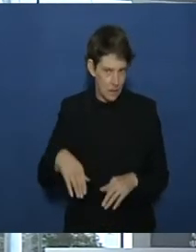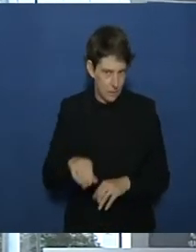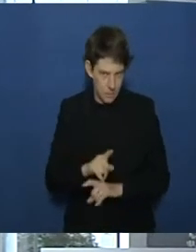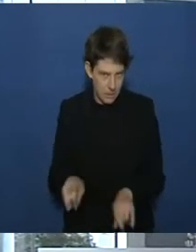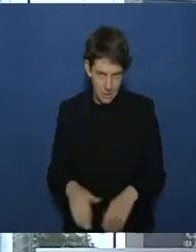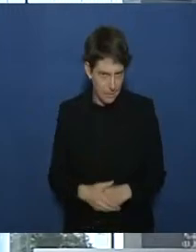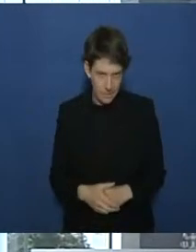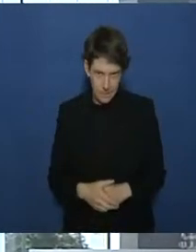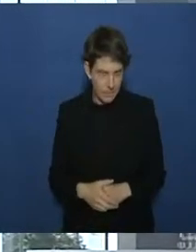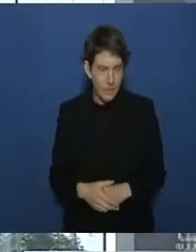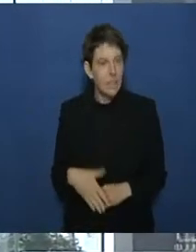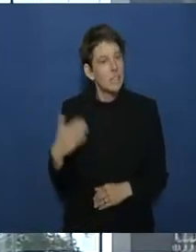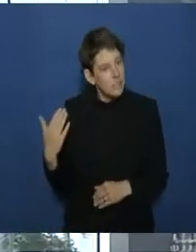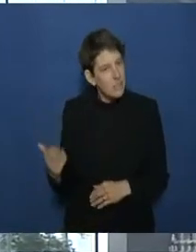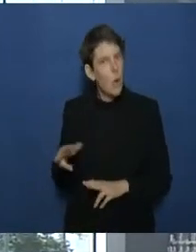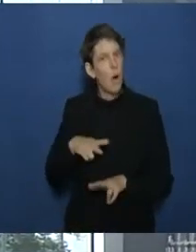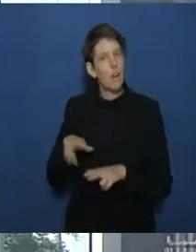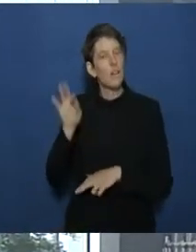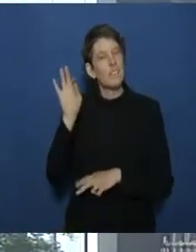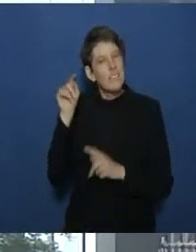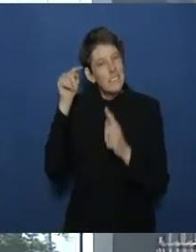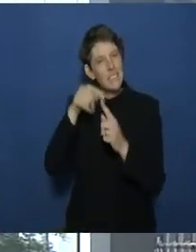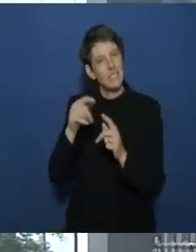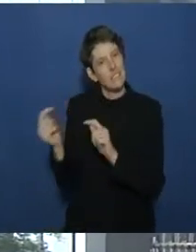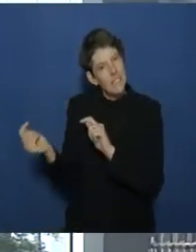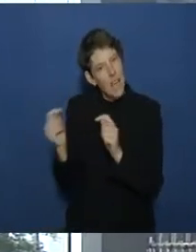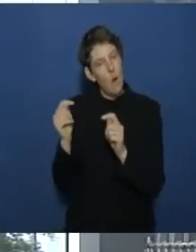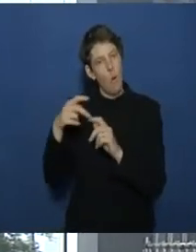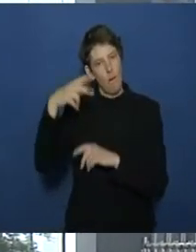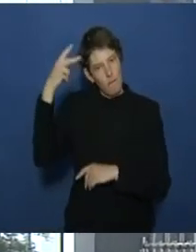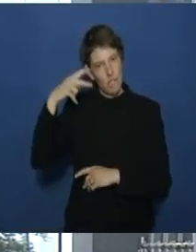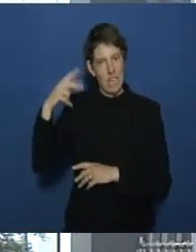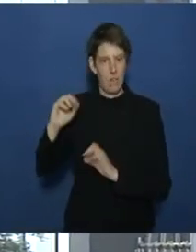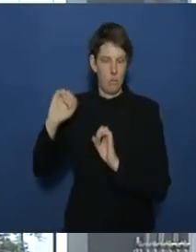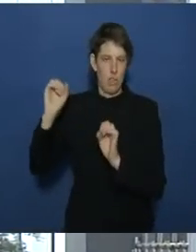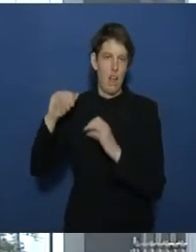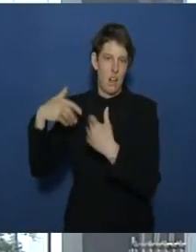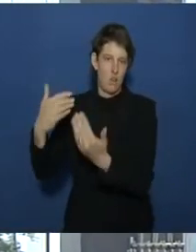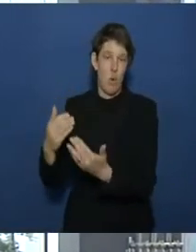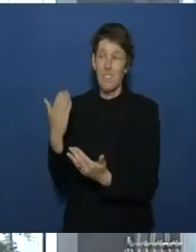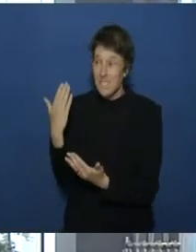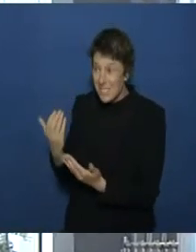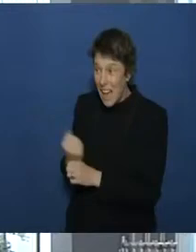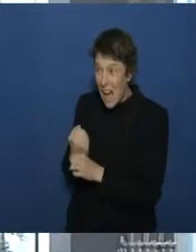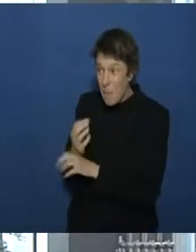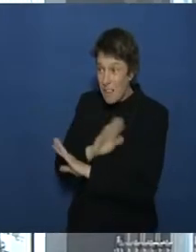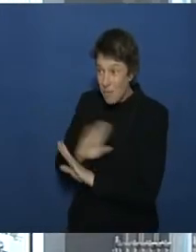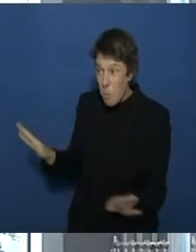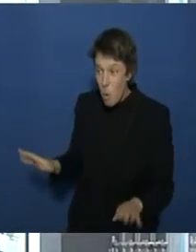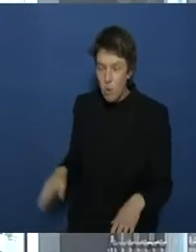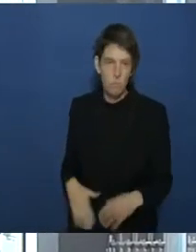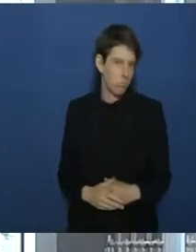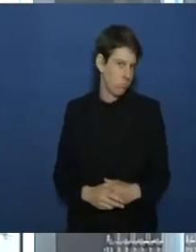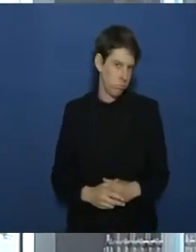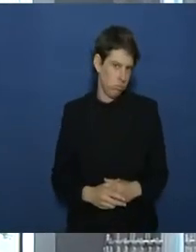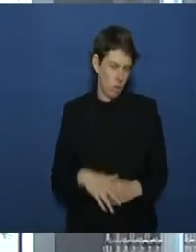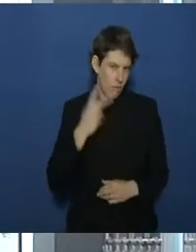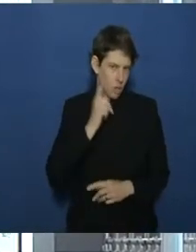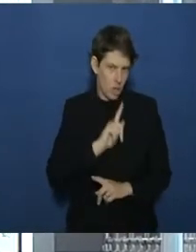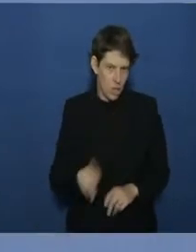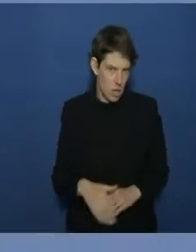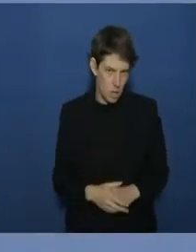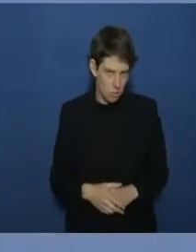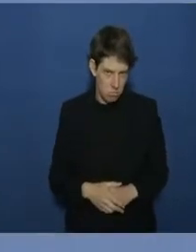für Dialog und Verständigung engagieren. Ihnen die Arbeit zu verbieten, ist in keiner Weise